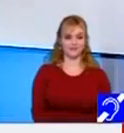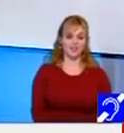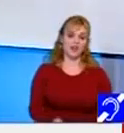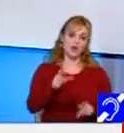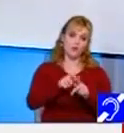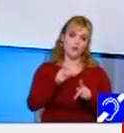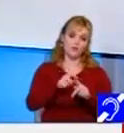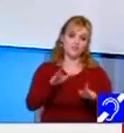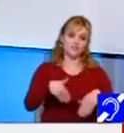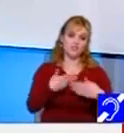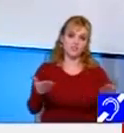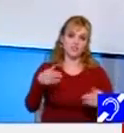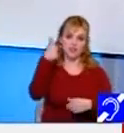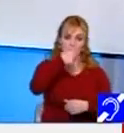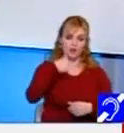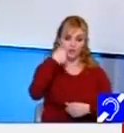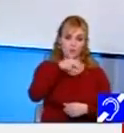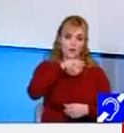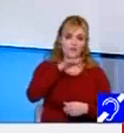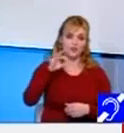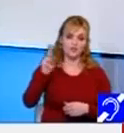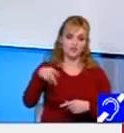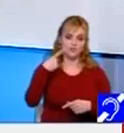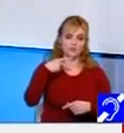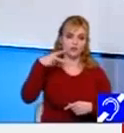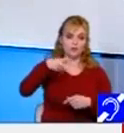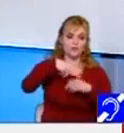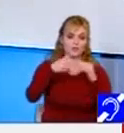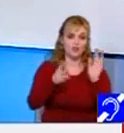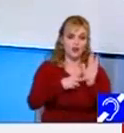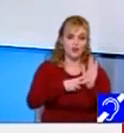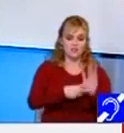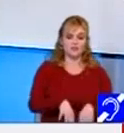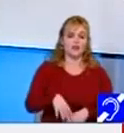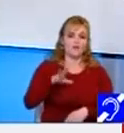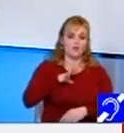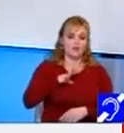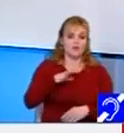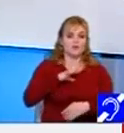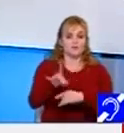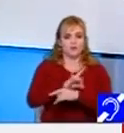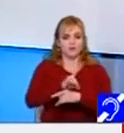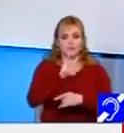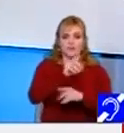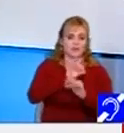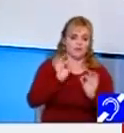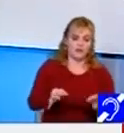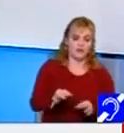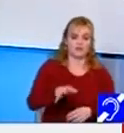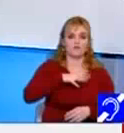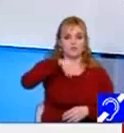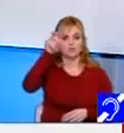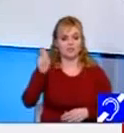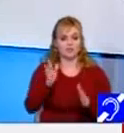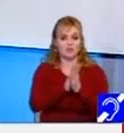În mesajul său de anul nou, Papa Francisc a spus că anul 2017 a fost tulburat de război, minciuni și nedreptate și a îndemnat